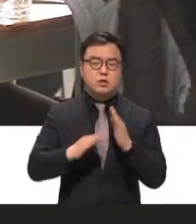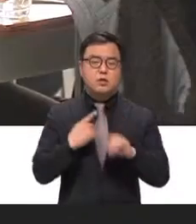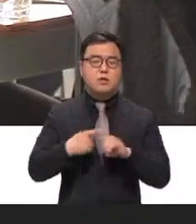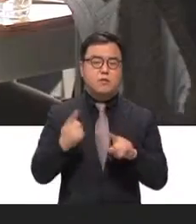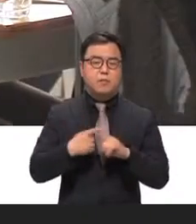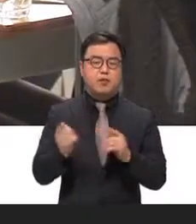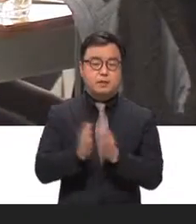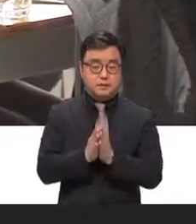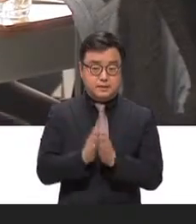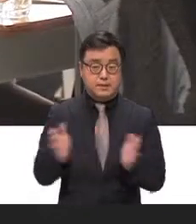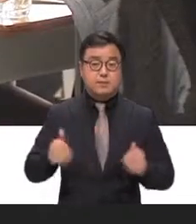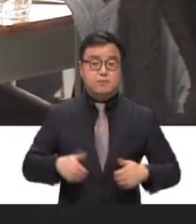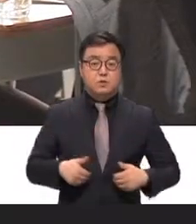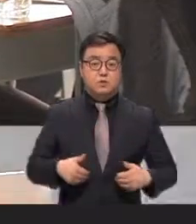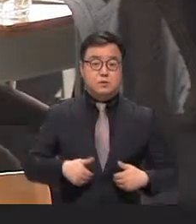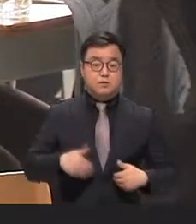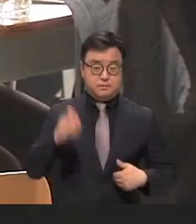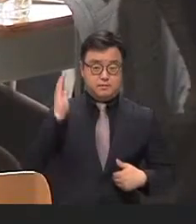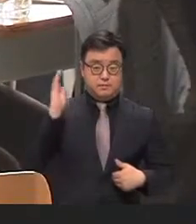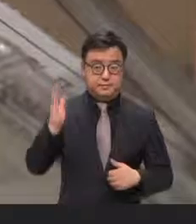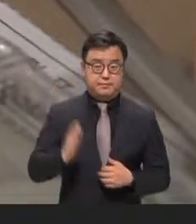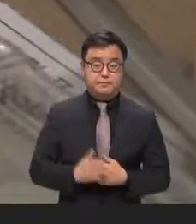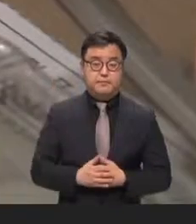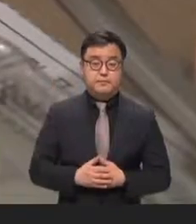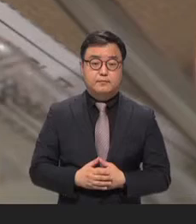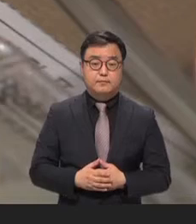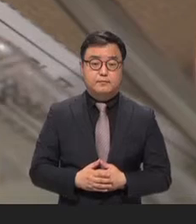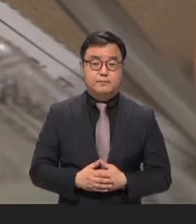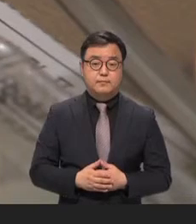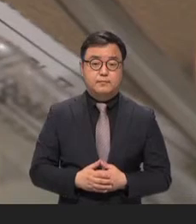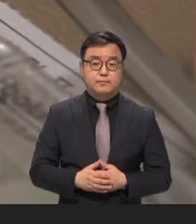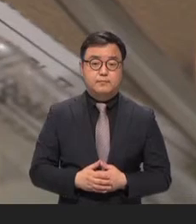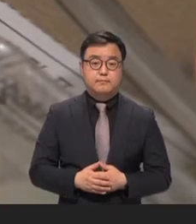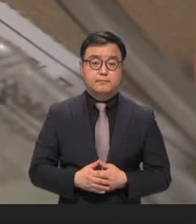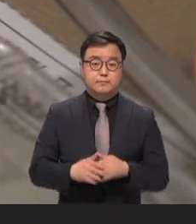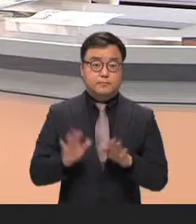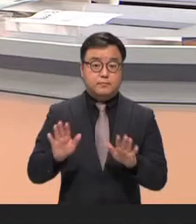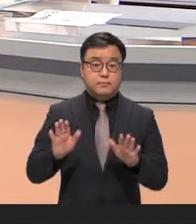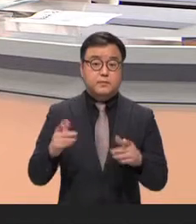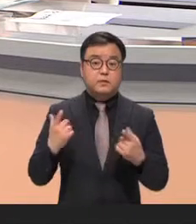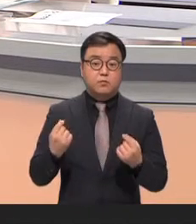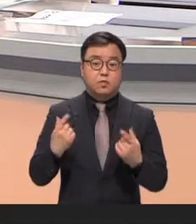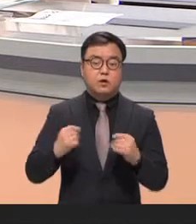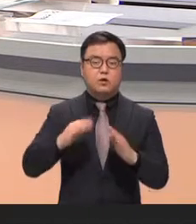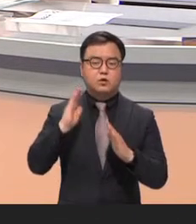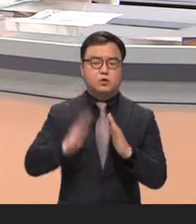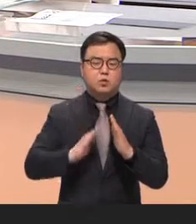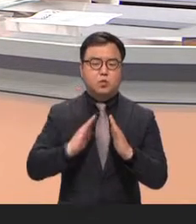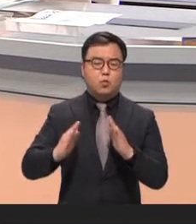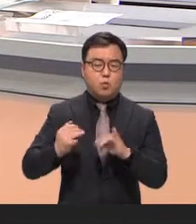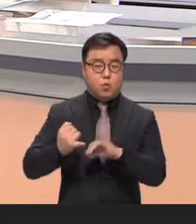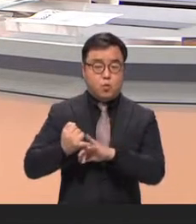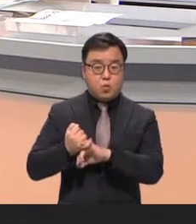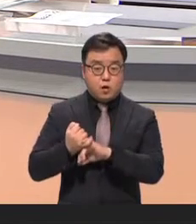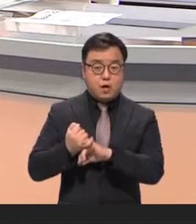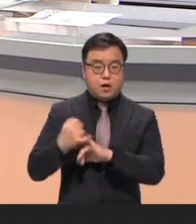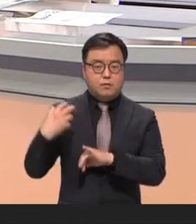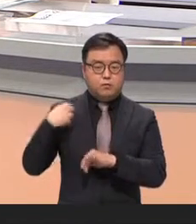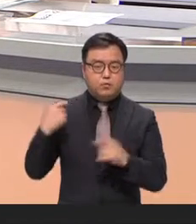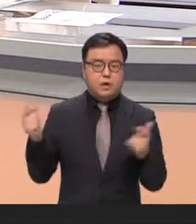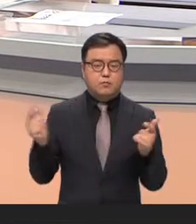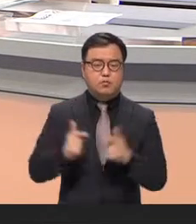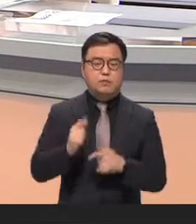된다라는 부분들을 좀 공약으로 내놨습니다. 네. 자, 뭐 이런 공약들 사실 뭐 좀 부담을 줄여주겠다